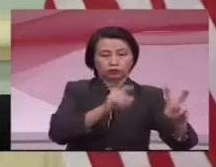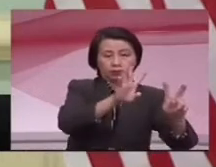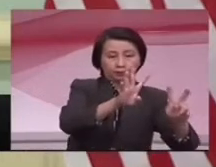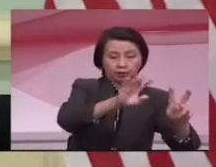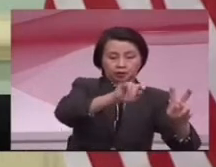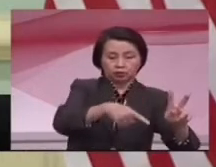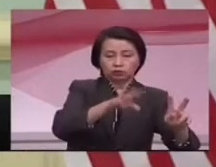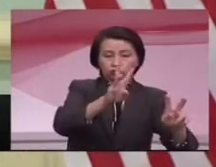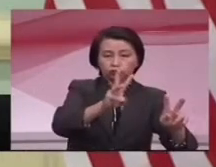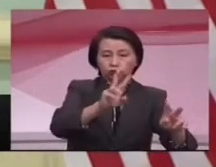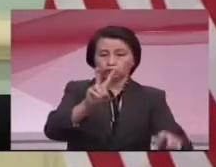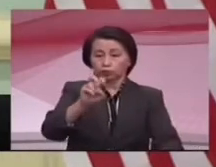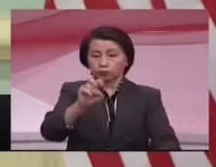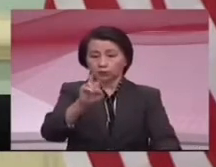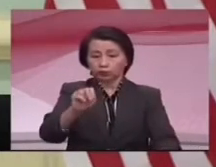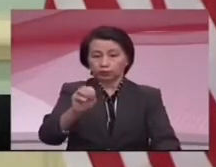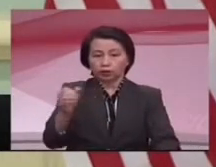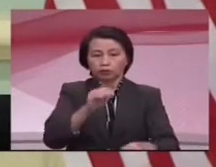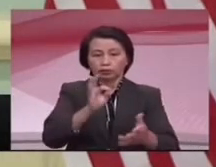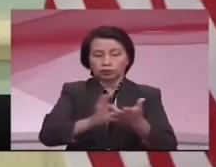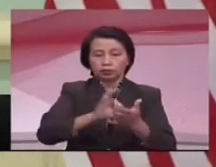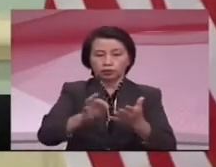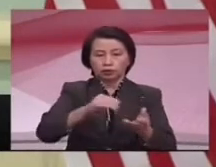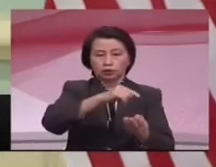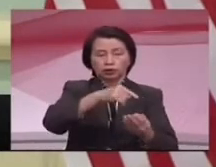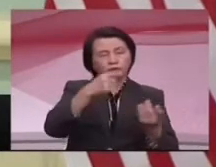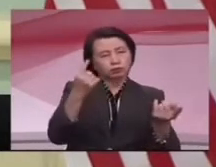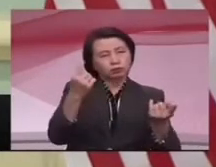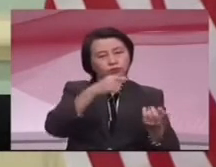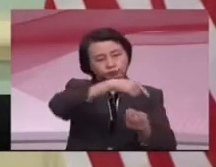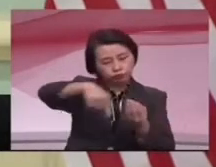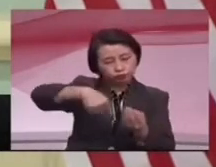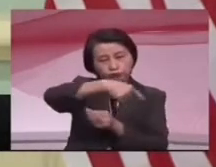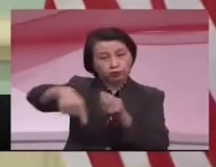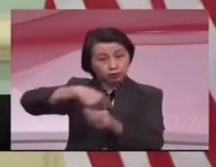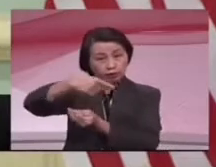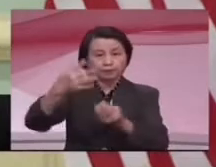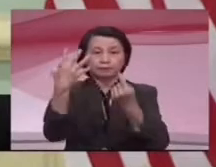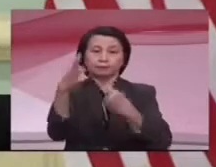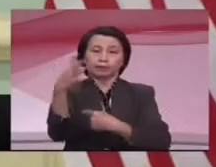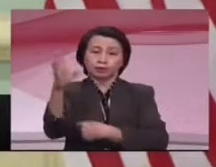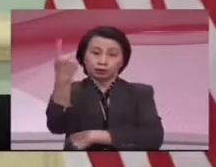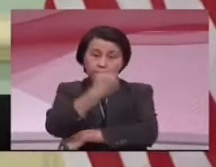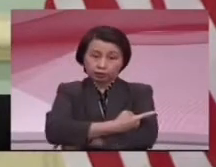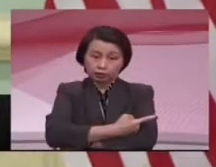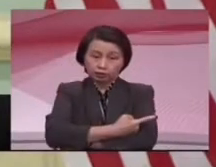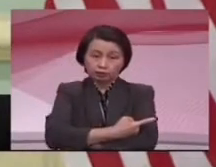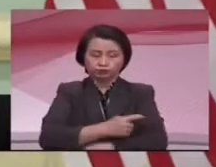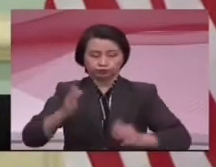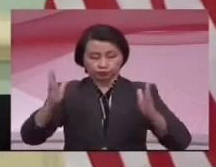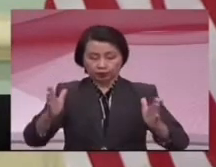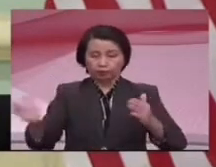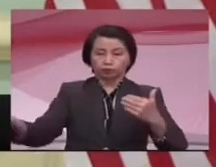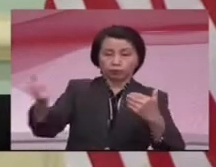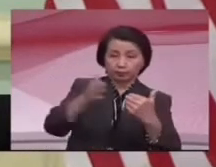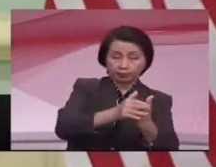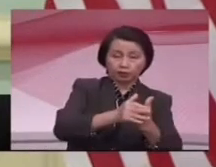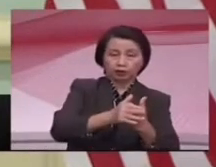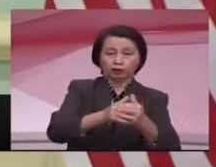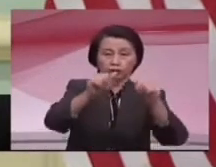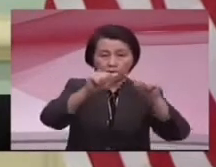Jun 22 ia mengambil kira pusingan 14hari tempo untuk kembali ke asrama ini